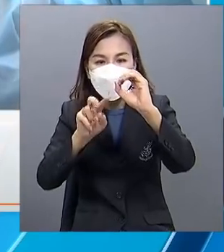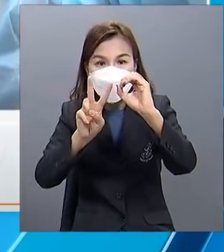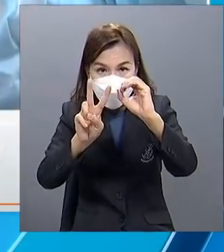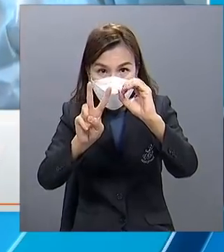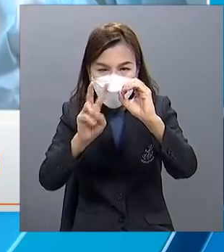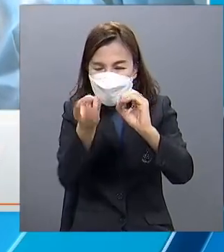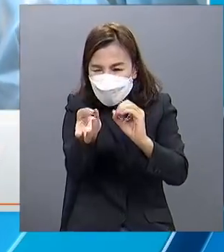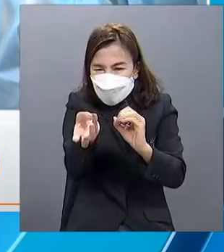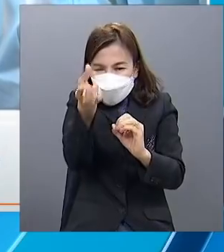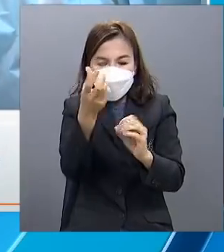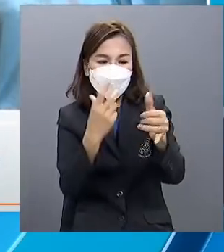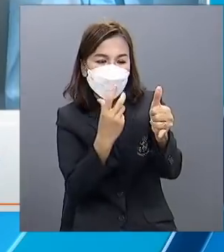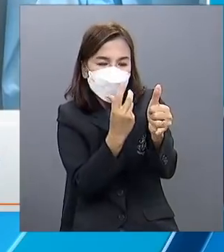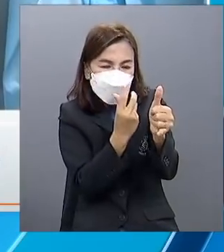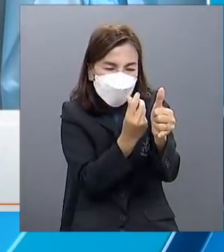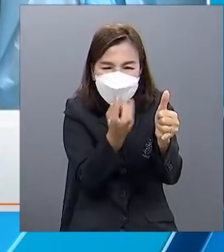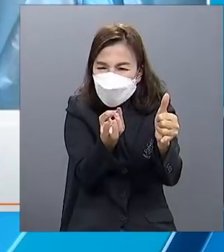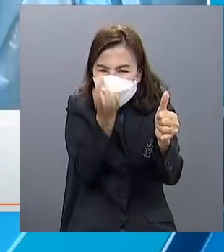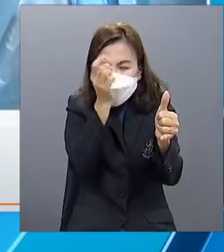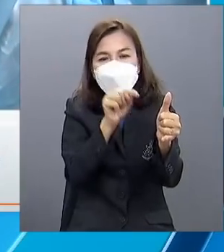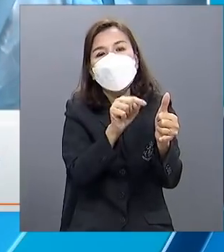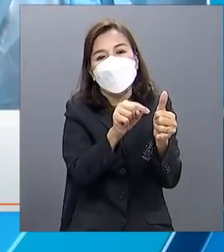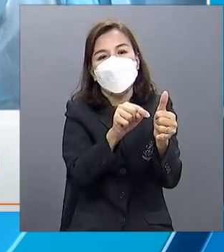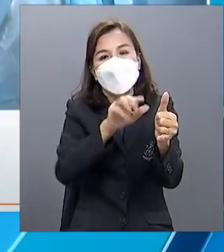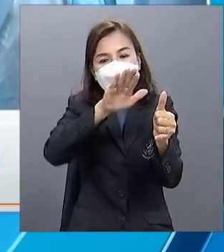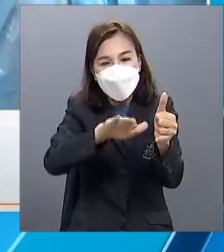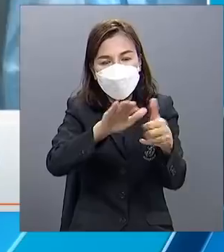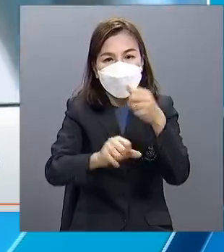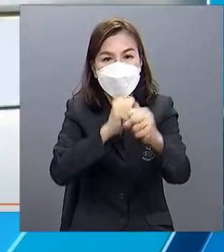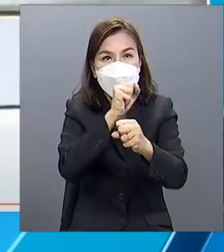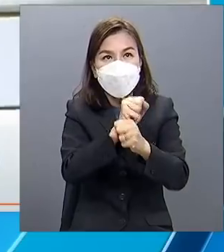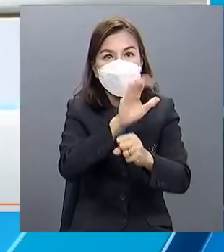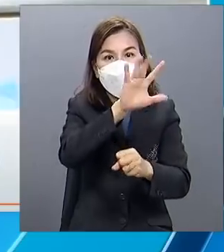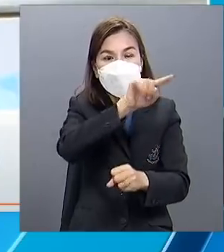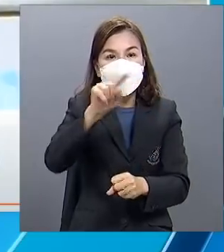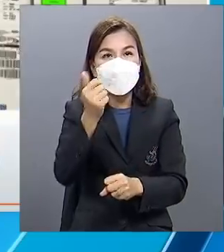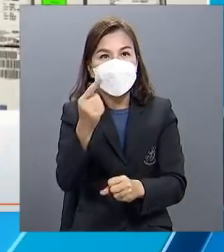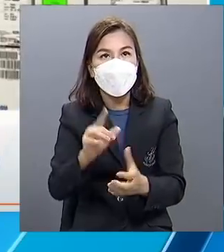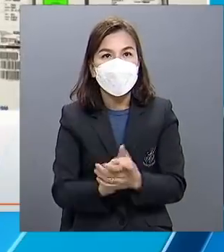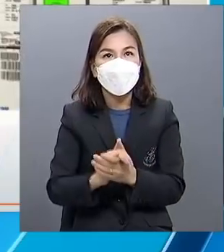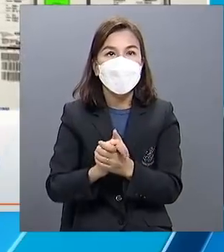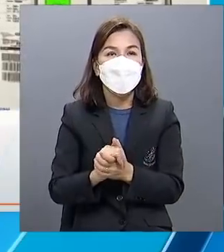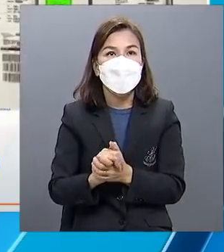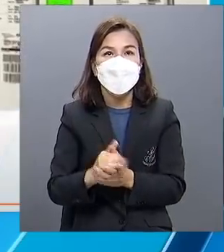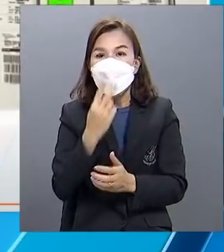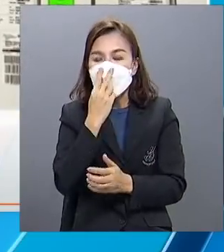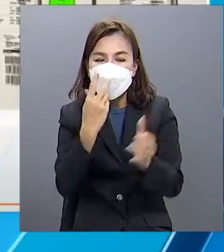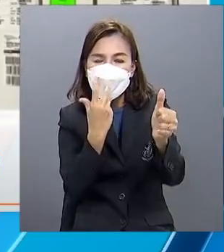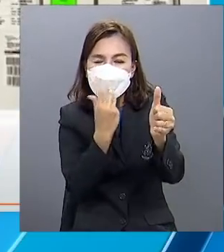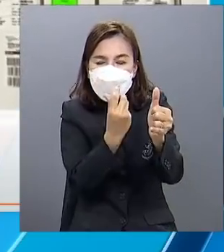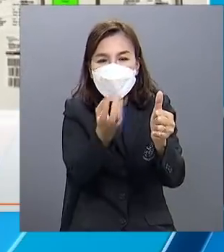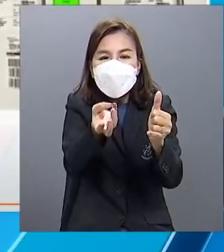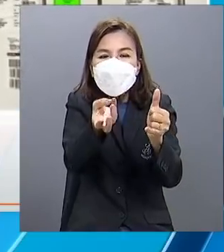นะครับเพราะฉะนั้นผมคิดว่าว่าน่าจะสะดวกขึ้นนะครับน้องก็ไม่น่าจะเจ็บอะไรมากมายนะครับฉีดเท่า